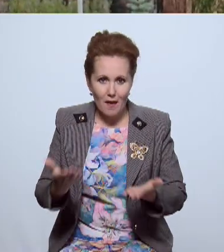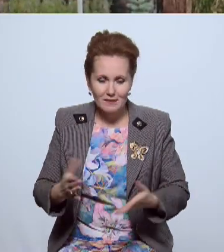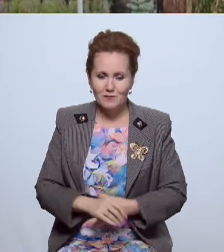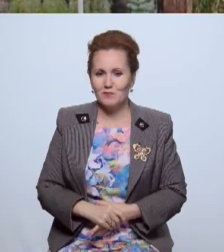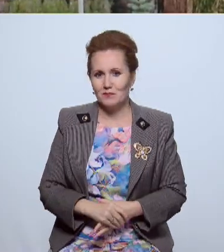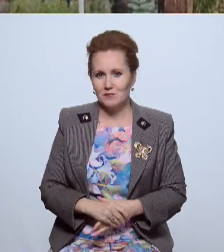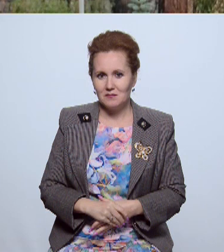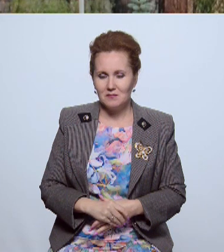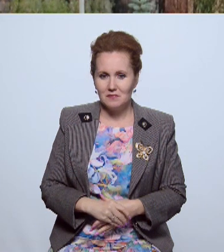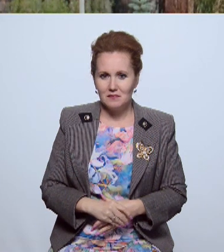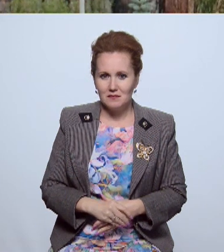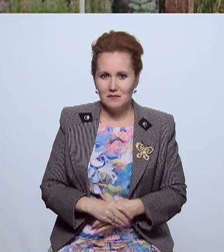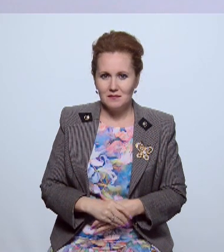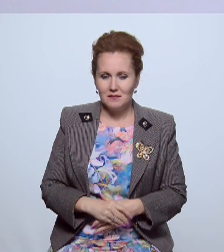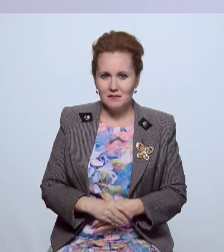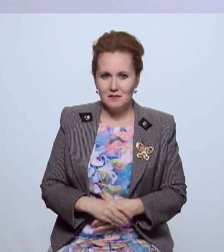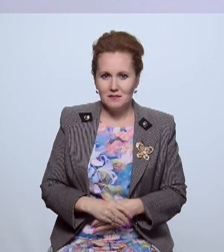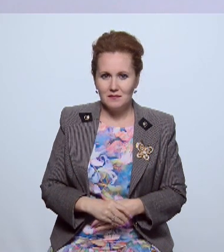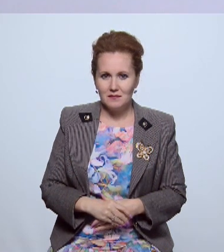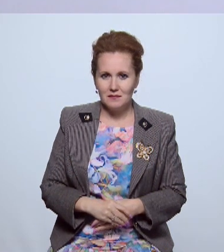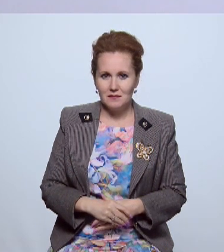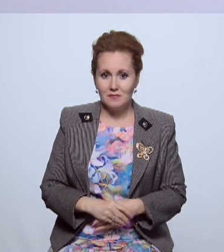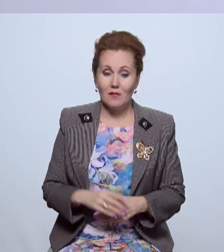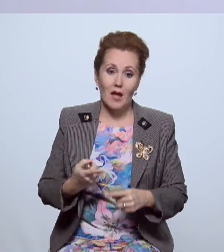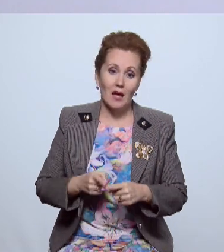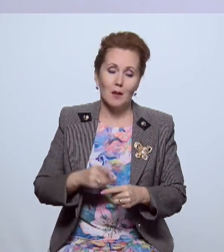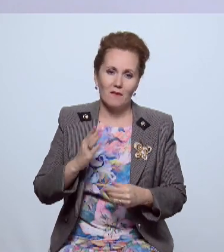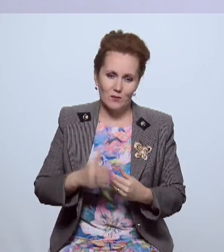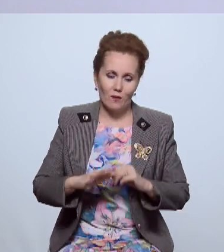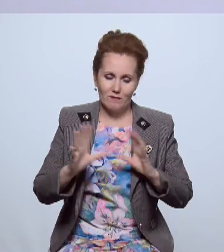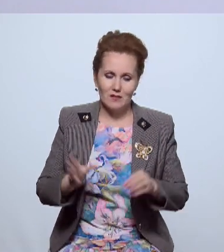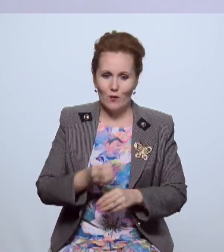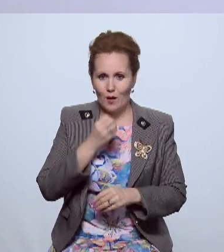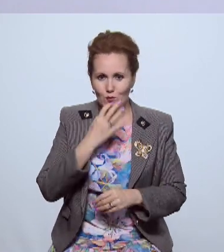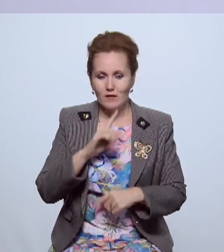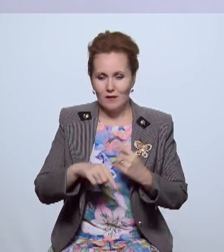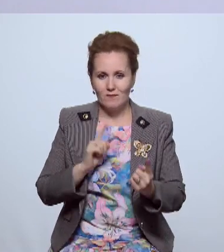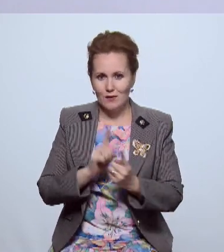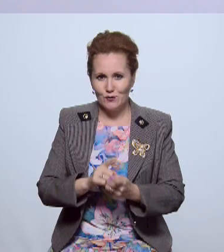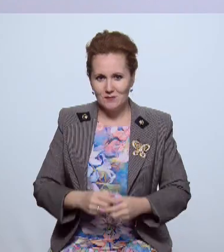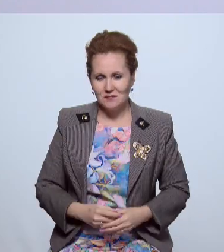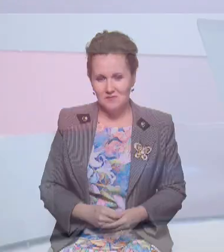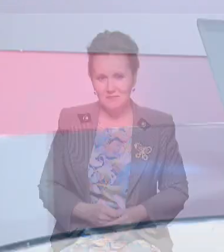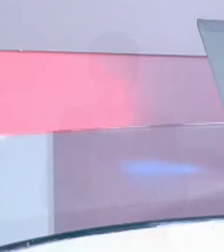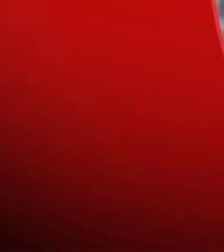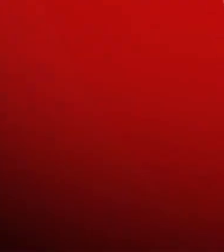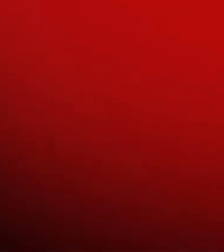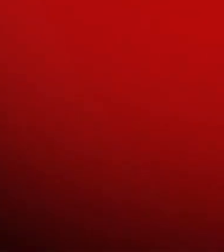Юрий Зелененький. Новости. И у меня на этом все. Оставайтесь на нашем канале. До встречи.